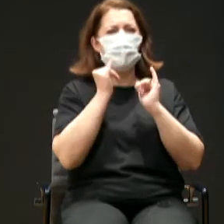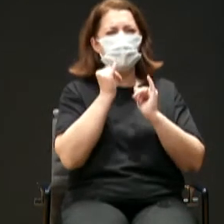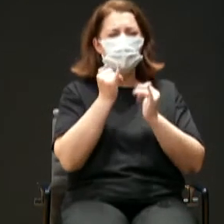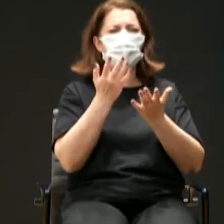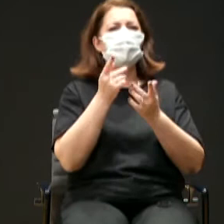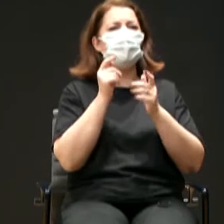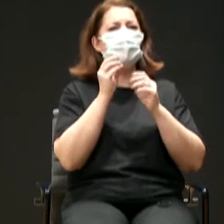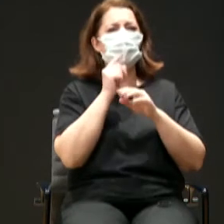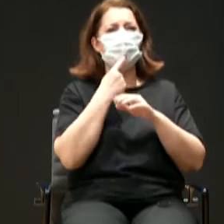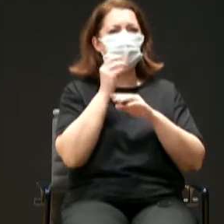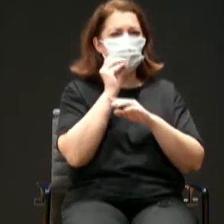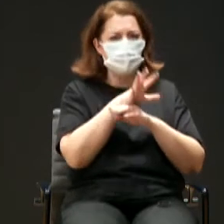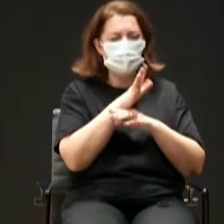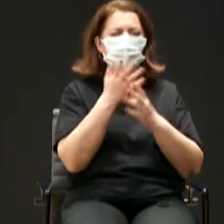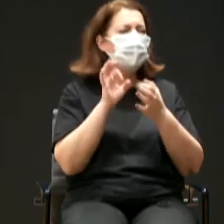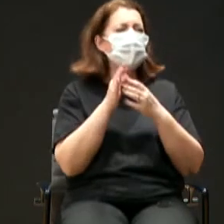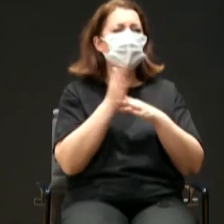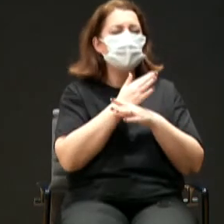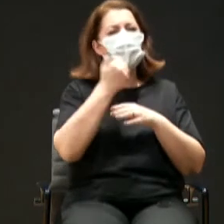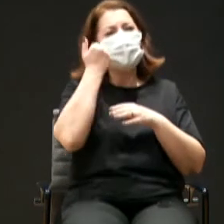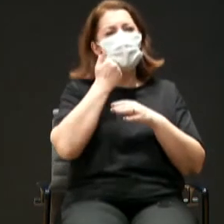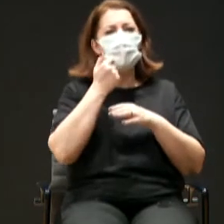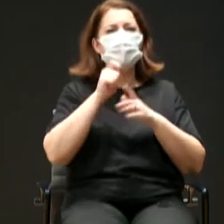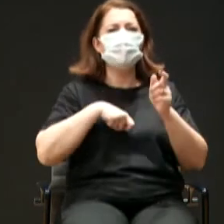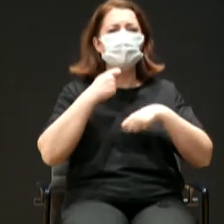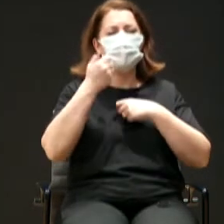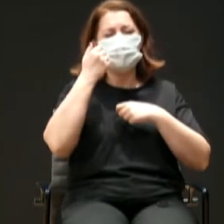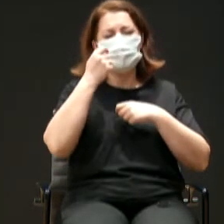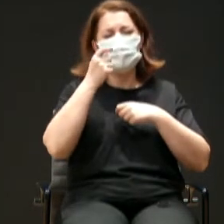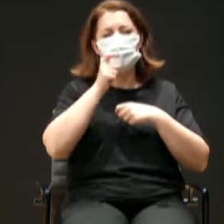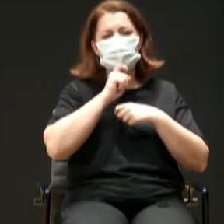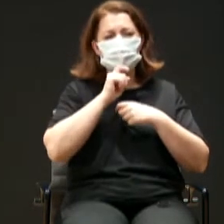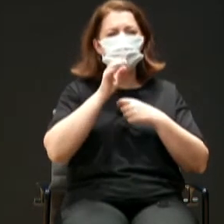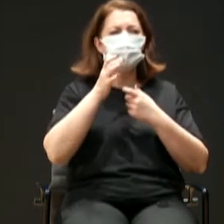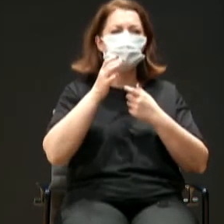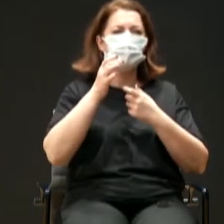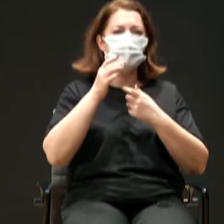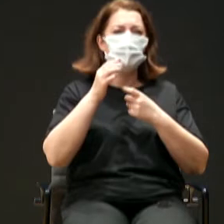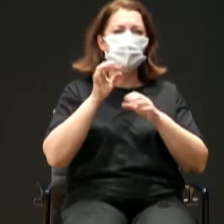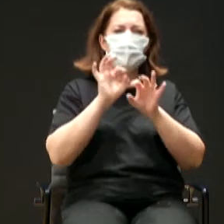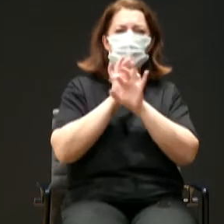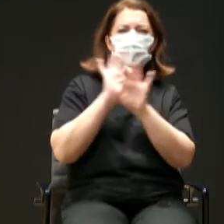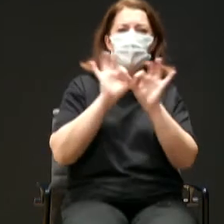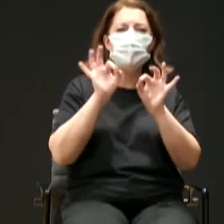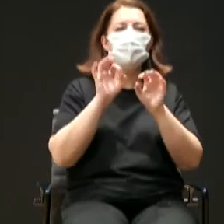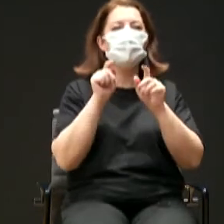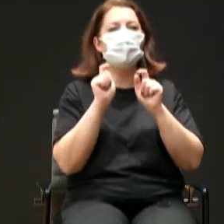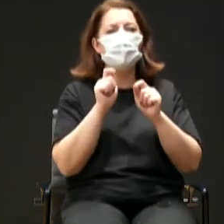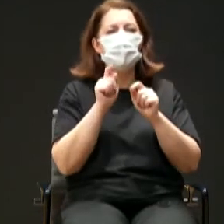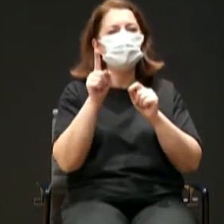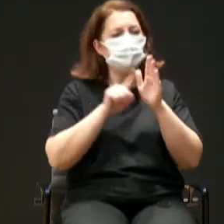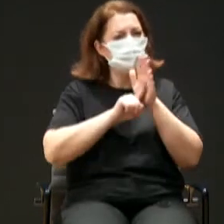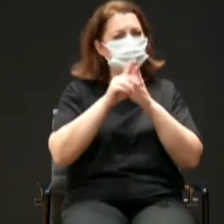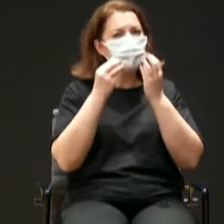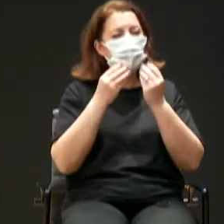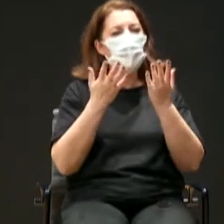et. Çünkü niye? Yalan, yanlış şeyleri söyle, algı yönetme. Bunları iyi başarıyorsunuz ama artık vatandaşlar